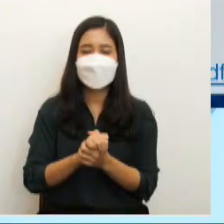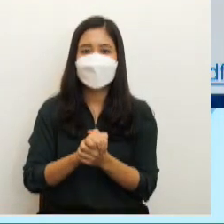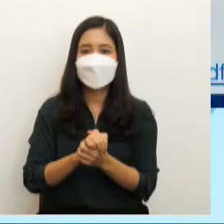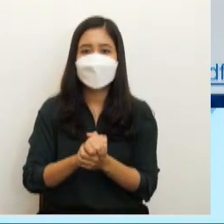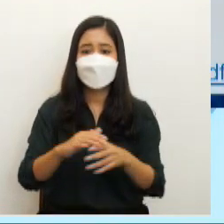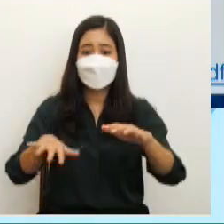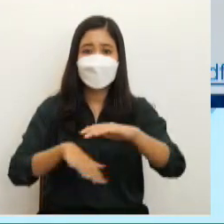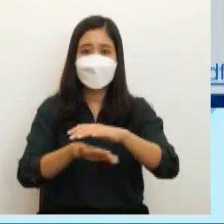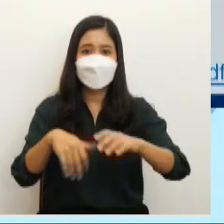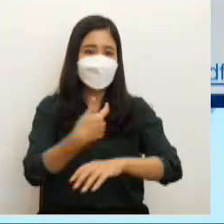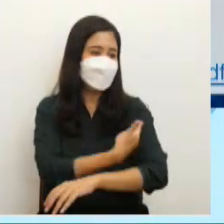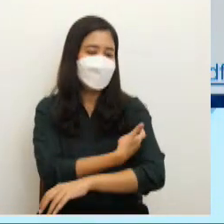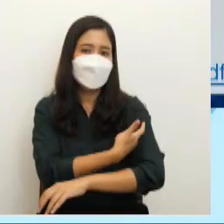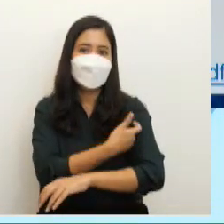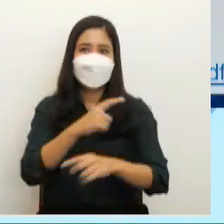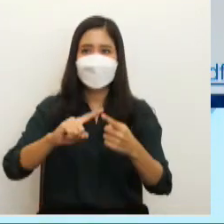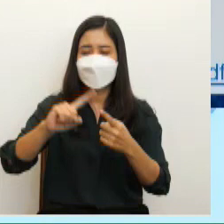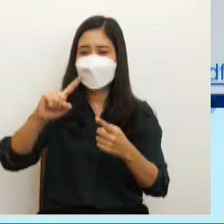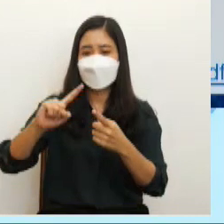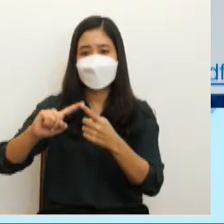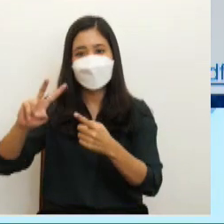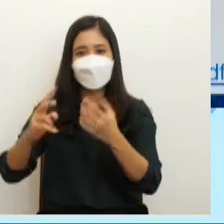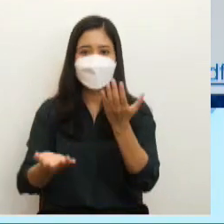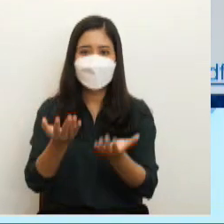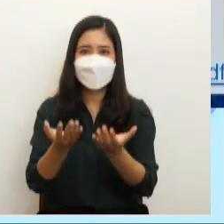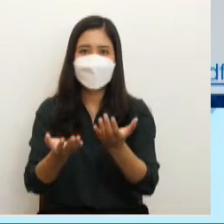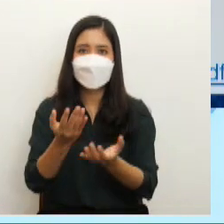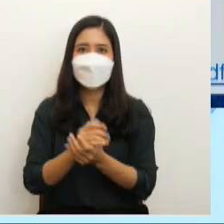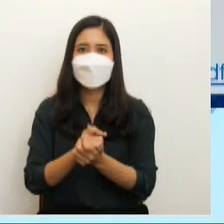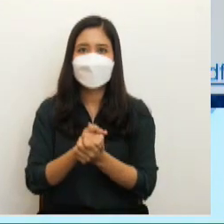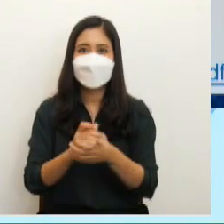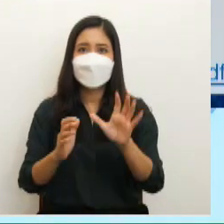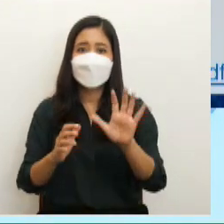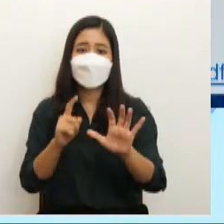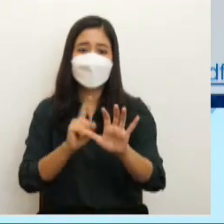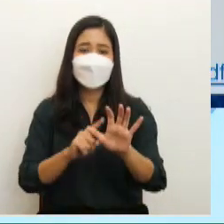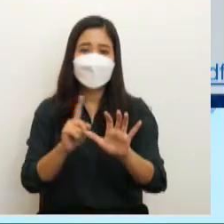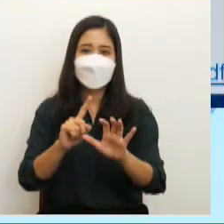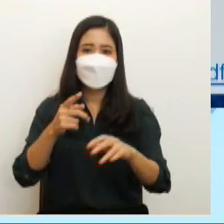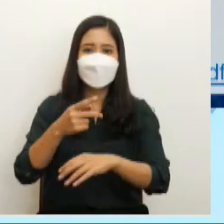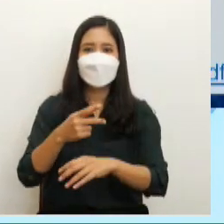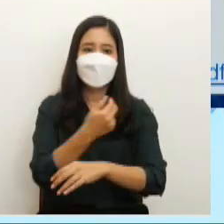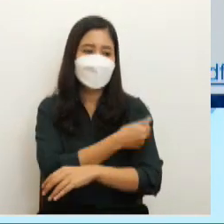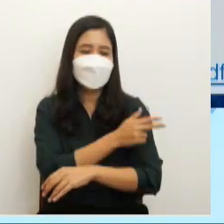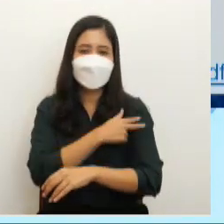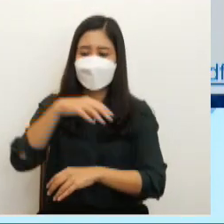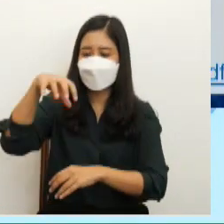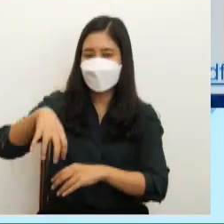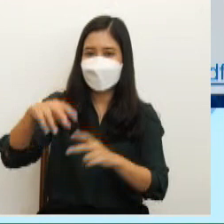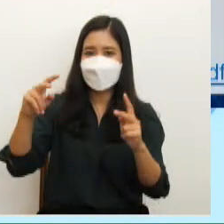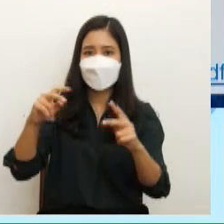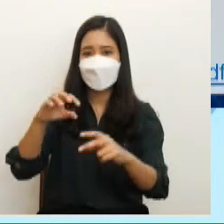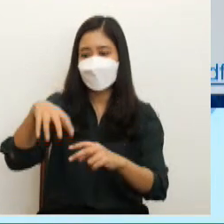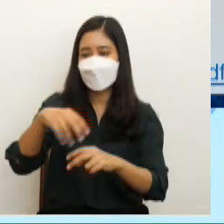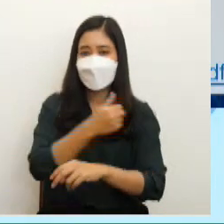ฐานการฉีดวัคซีนเข็มที่1หรือเข็มที่2นะครับอย่างที่5ก็คือว่าประวัติการรักษาจากโรงพยาบาลหรือคำรับรอง